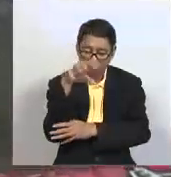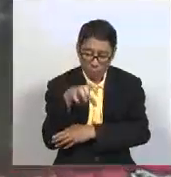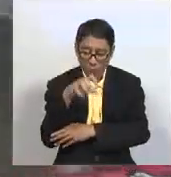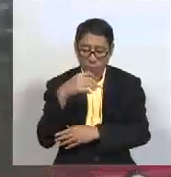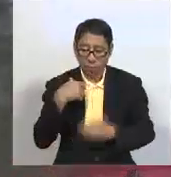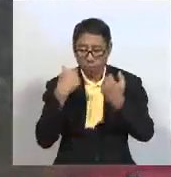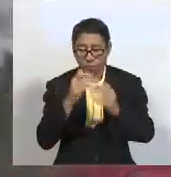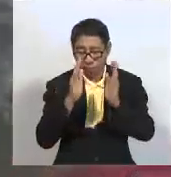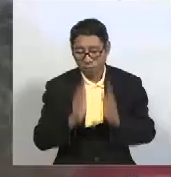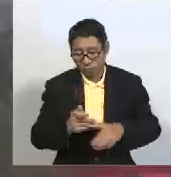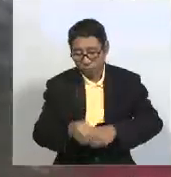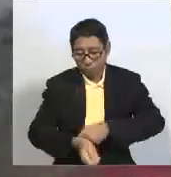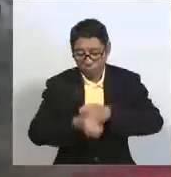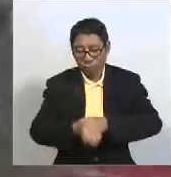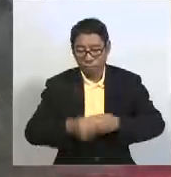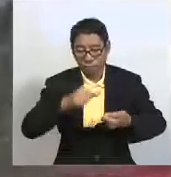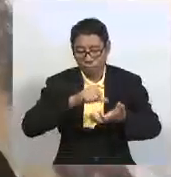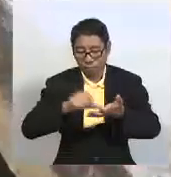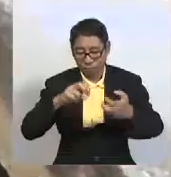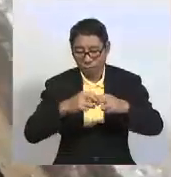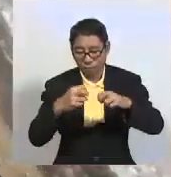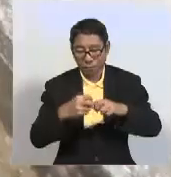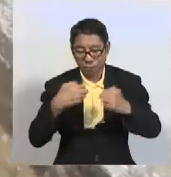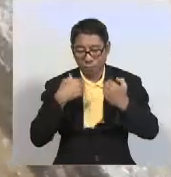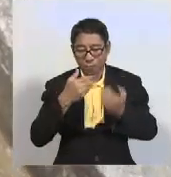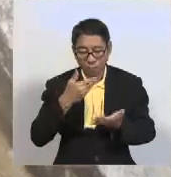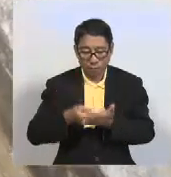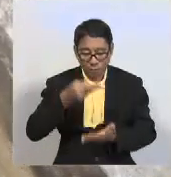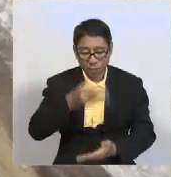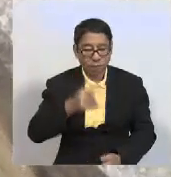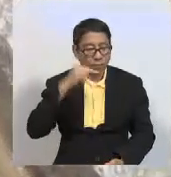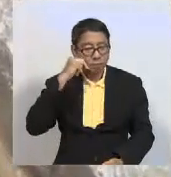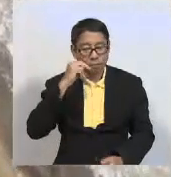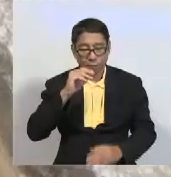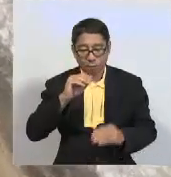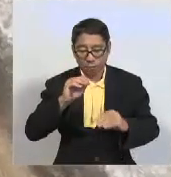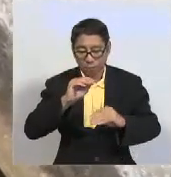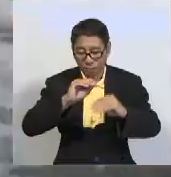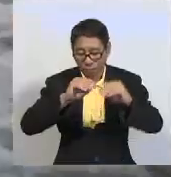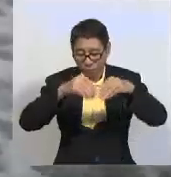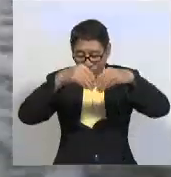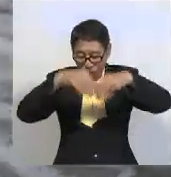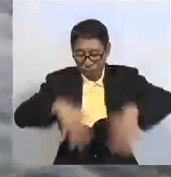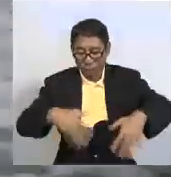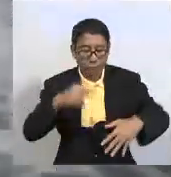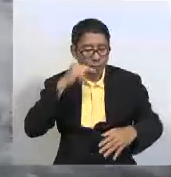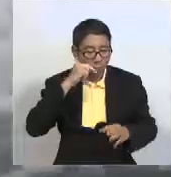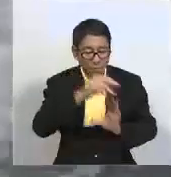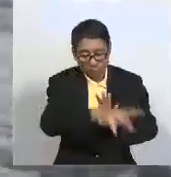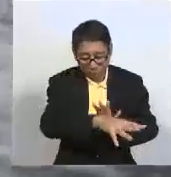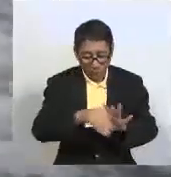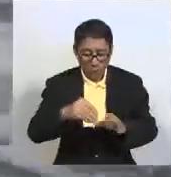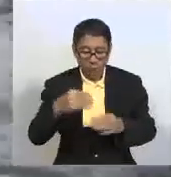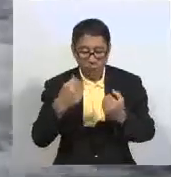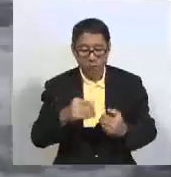ล่อเลี้ยงเกษตรกรจึงต้องหันมาแก้ปัญหาด้วยการซื้อน้ำจากโครงการสูบน้ำด้วยไฟฟ้าที่สูบน้ำจ